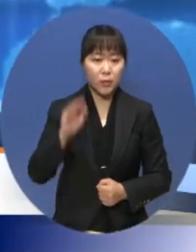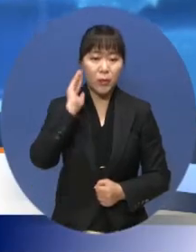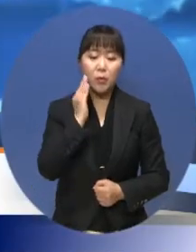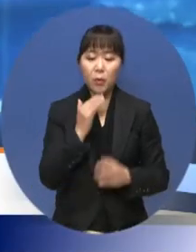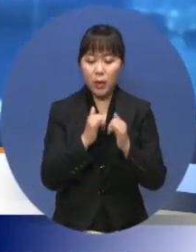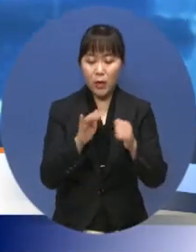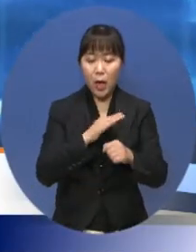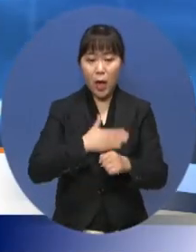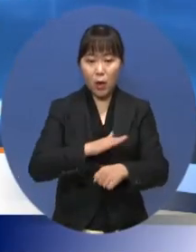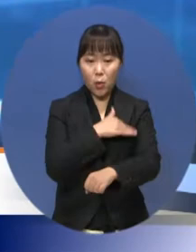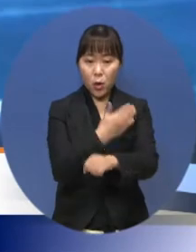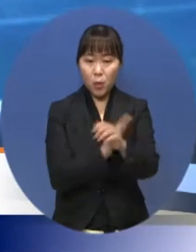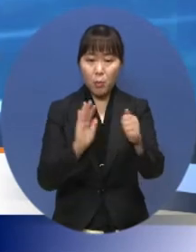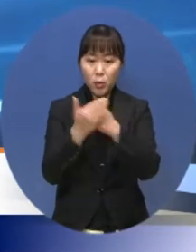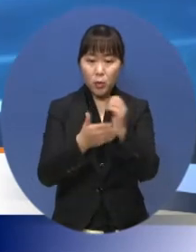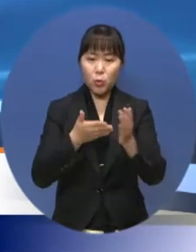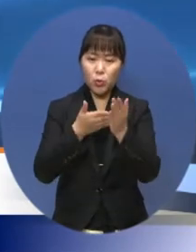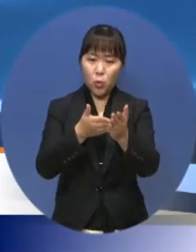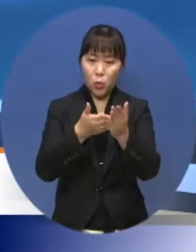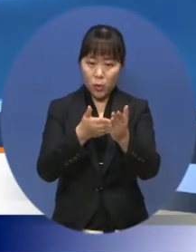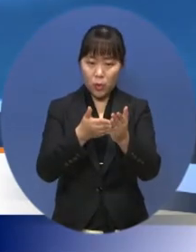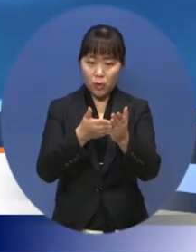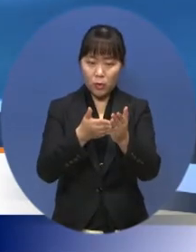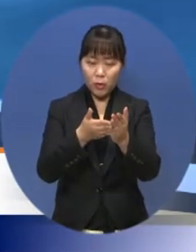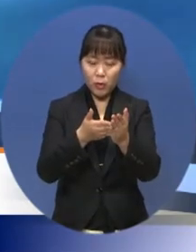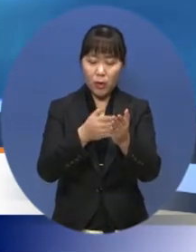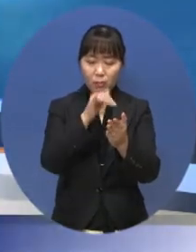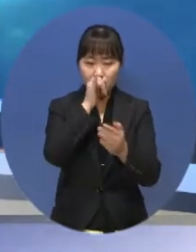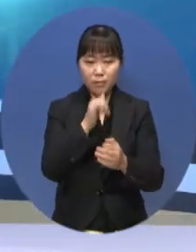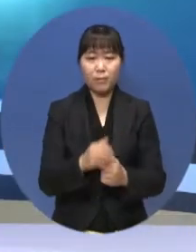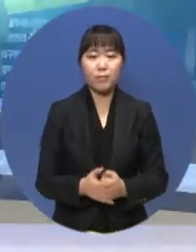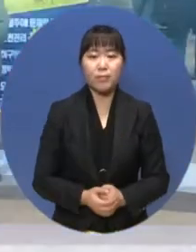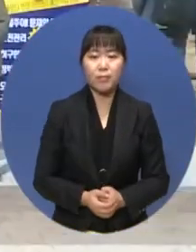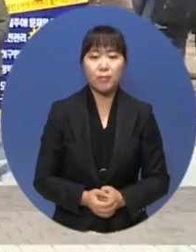청각장애인의 알 권리 보장을 요구하는 진정이 제기됐습니다.